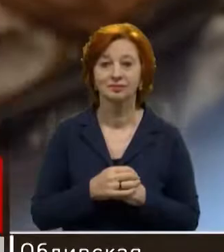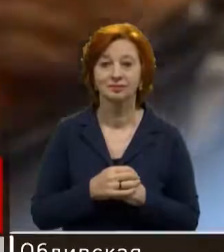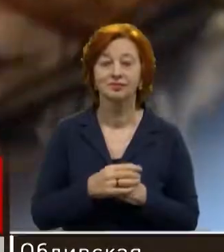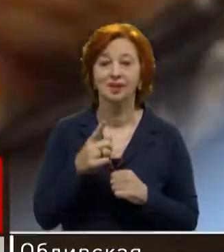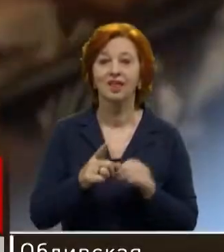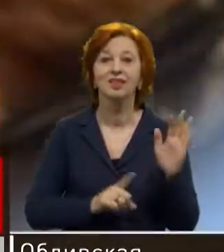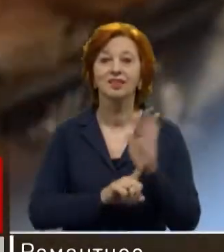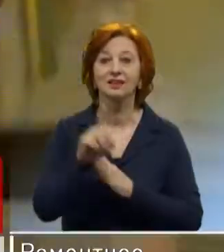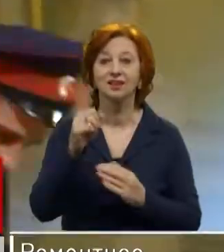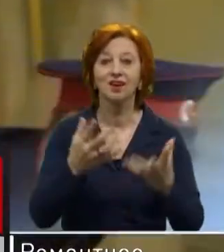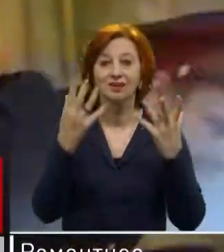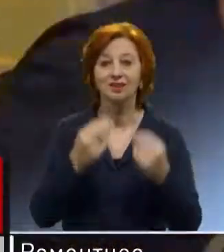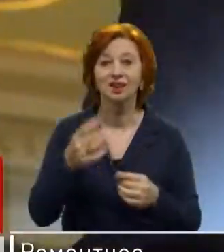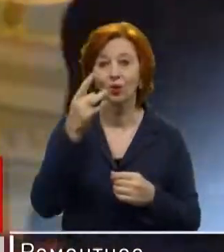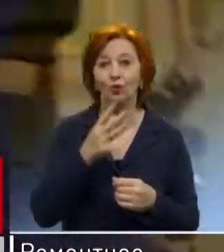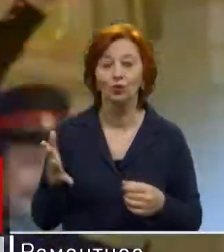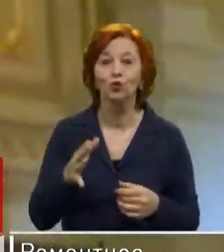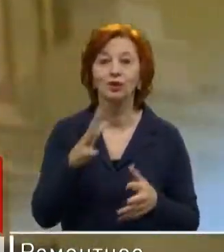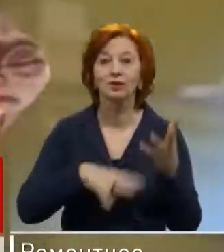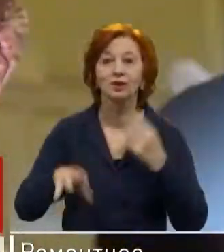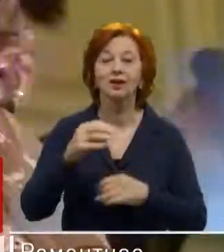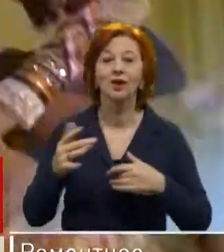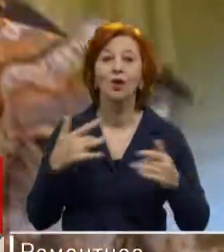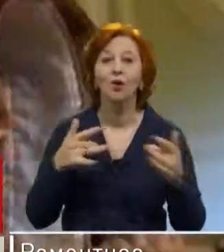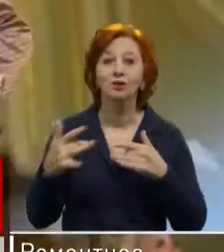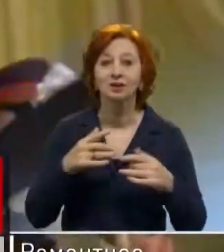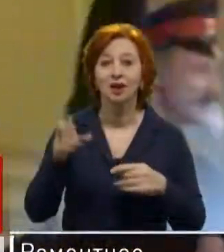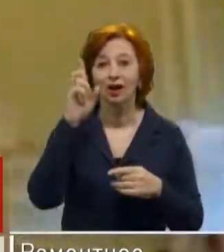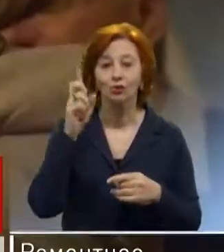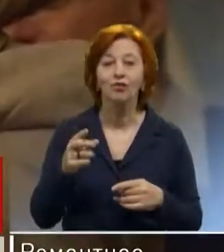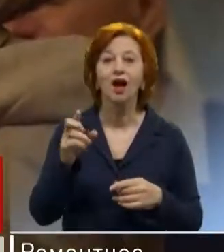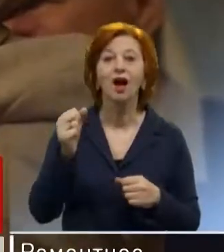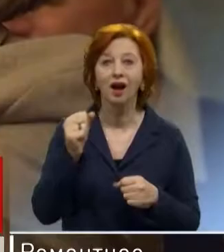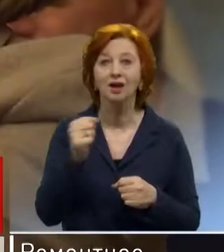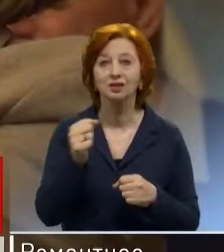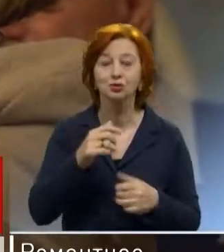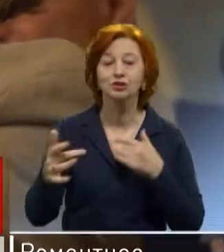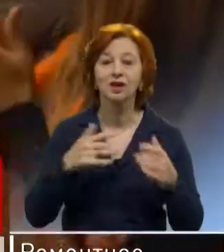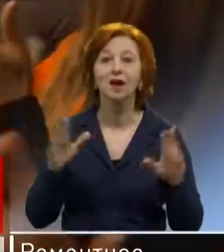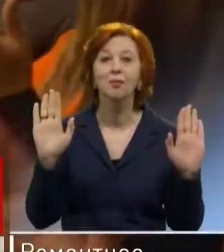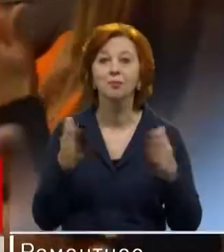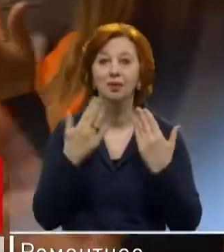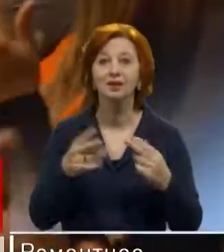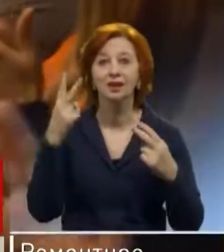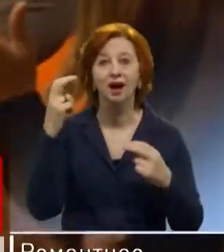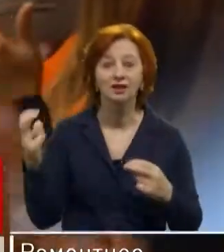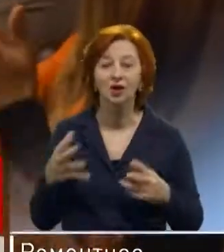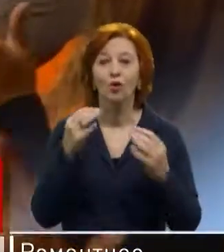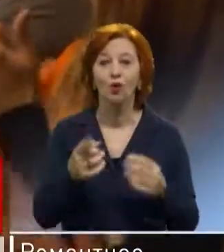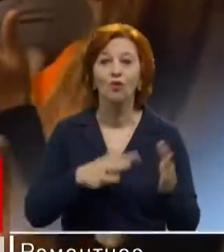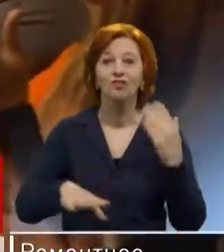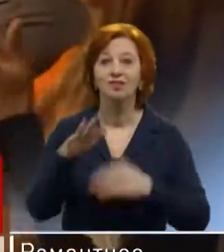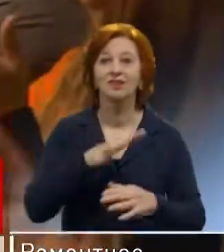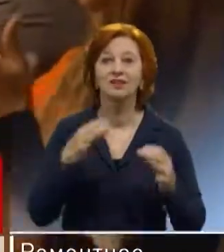Стартовали Дни культуры Ростовской области с яркого концерта Государственного академического ансамбля «Песни и пляски» донских казаков имени Анатолия